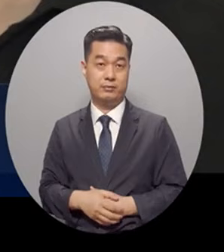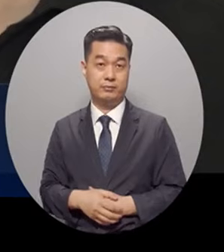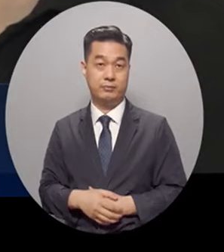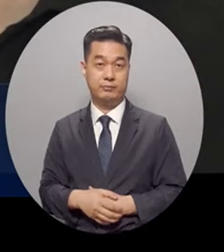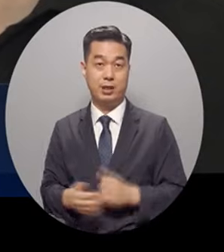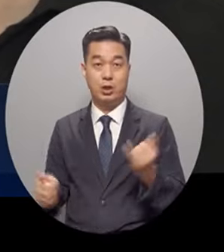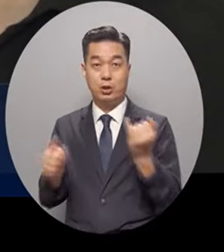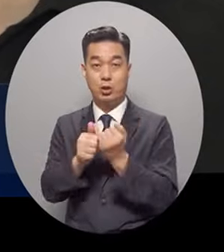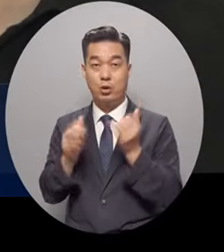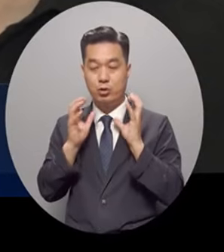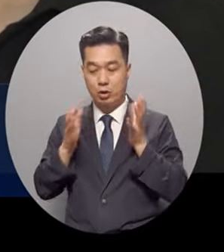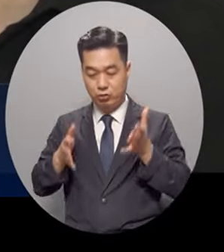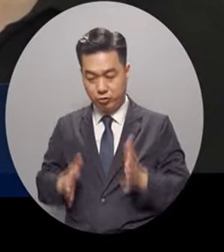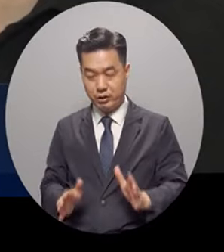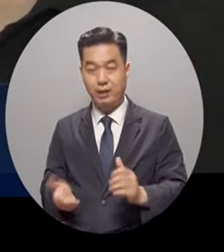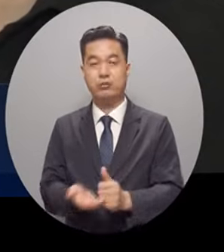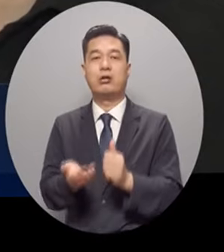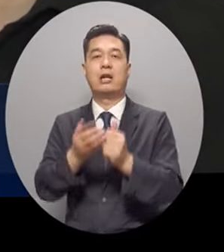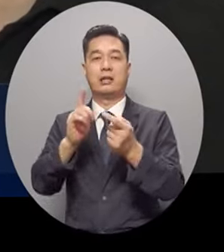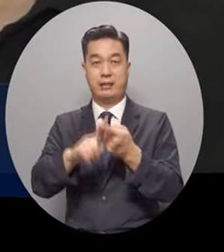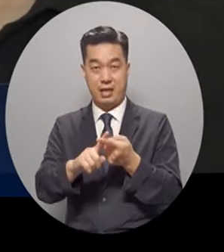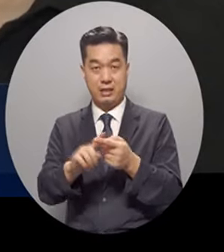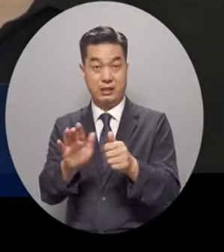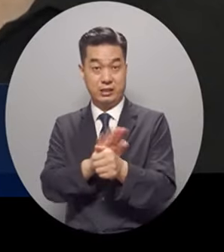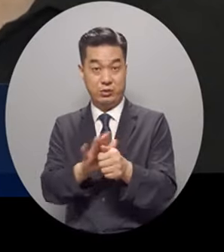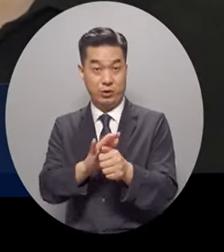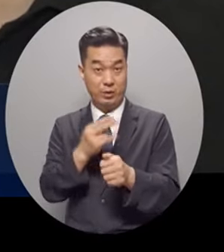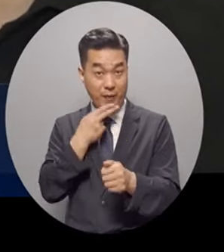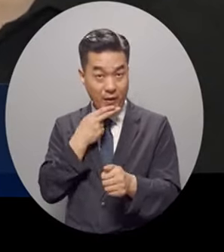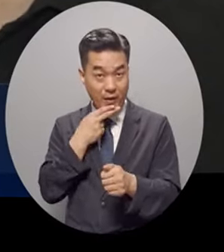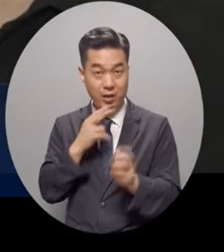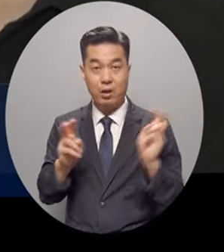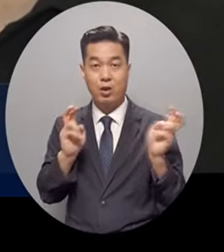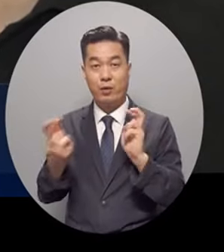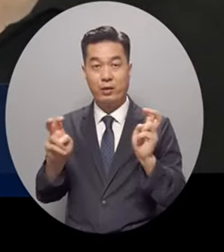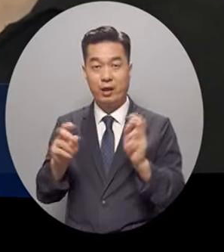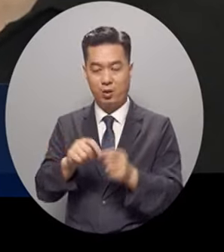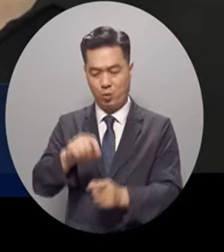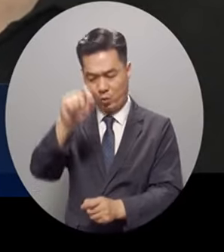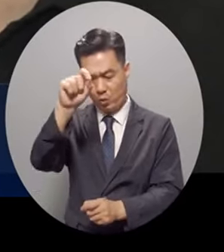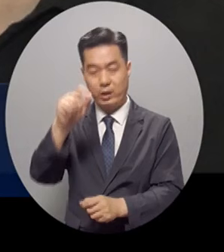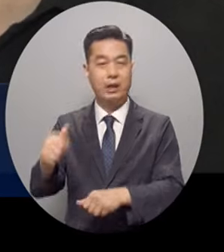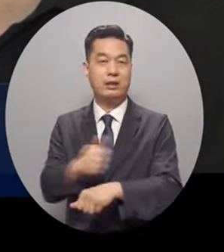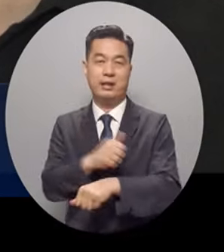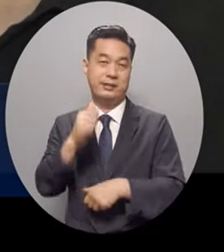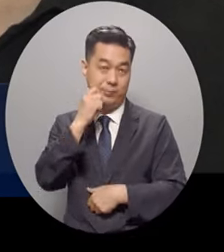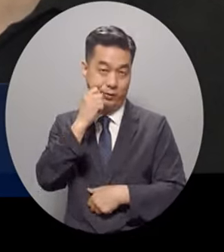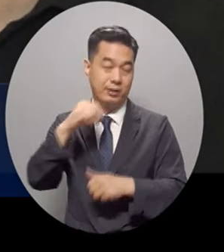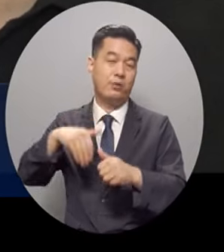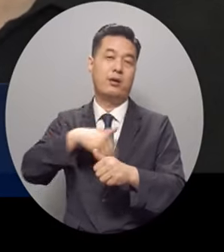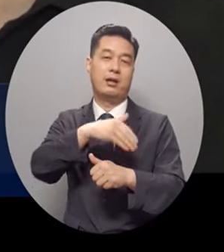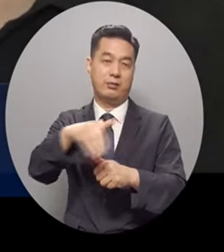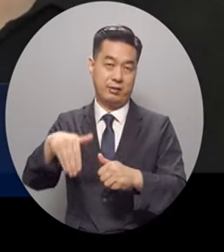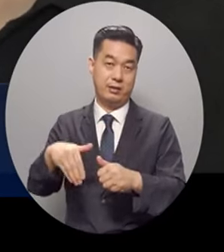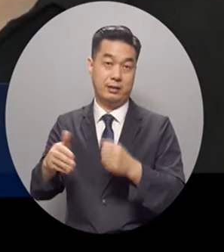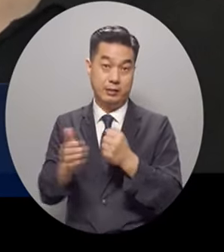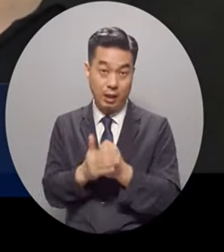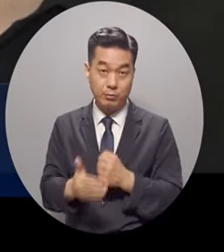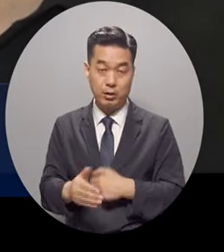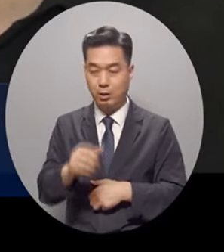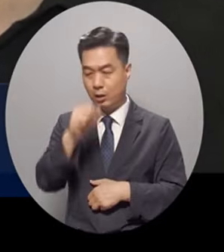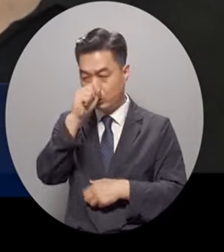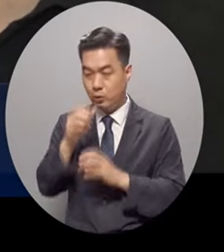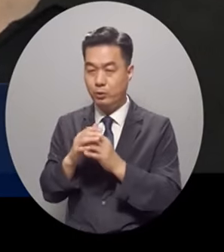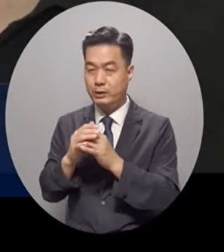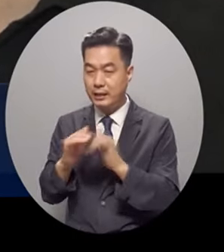육아에 대한 지원이 제대로 되지 않으면 회사를 오래 다닐 수가 없는 환경이거든요. 그러면 좋은